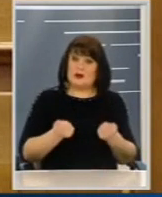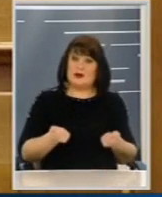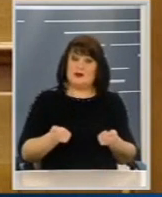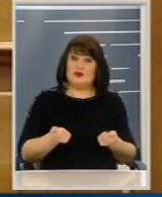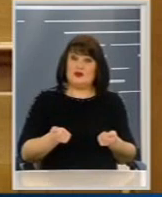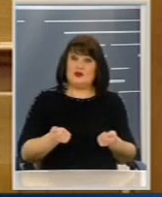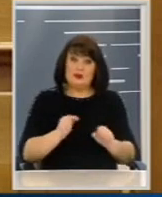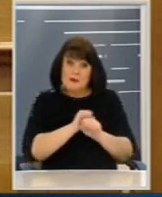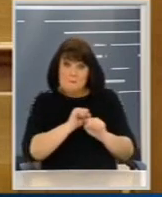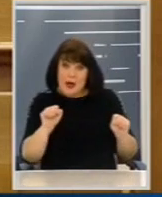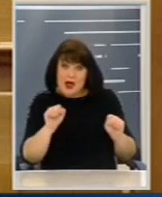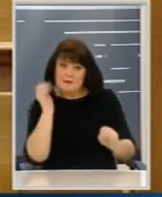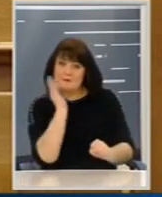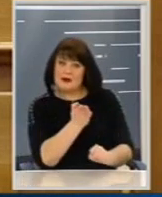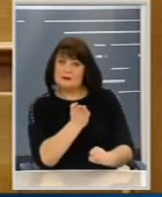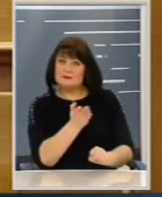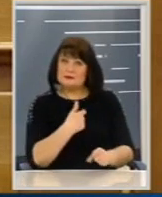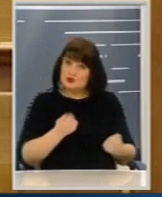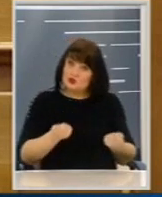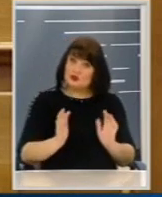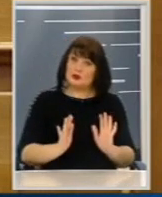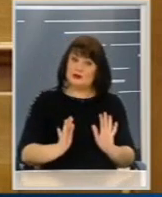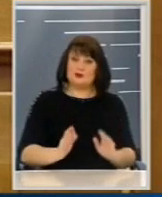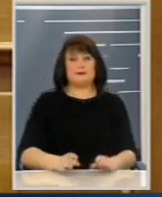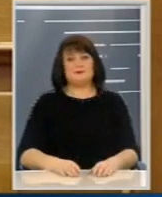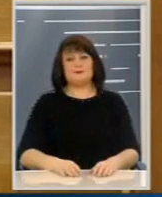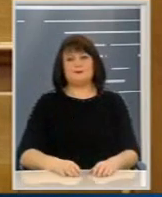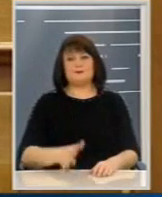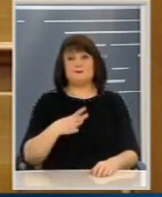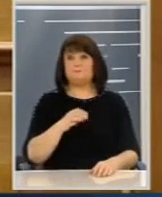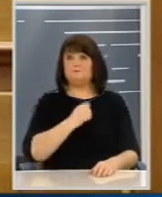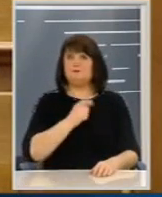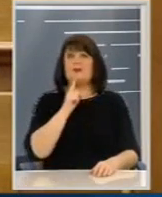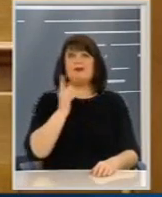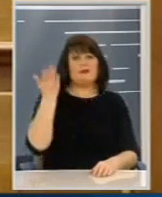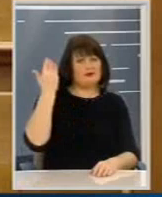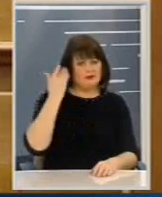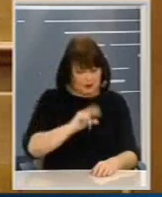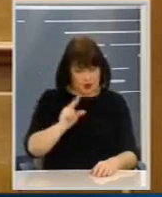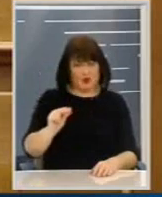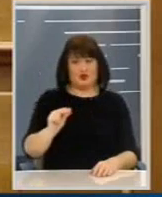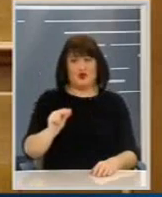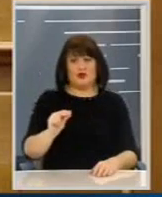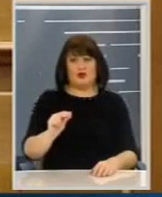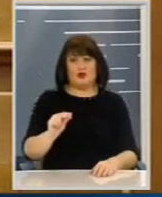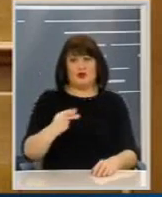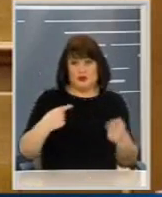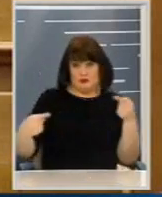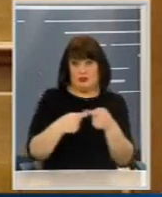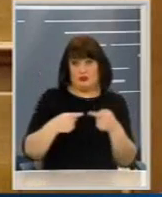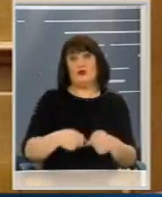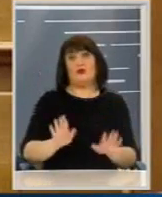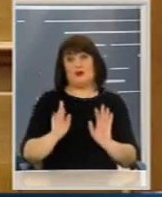την εξάρθρωσή τους. Όπως θέλω να πιστεύω βεβαίως ότι γινόταν και επί των δικών σας ημερών. Δεν θέλω να αντιδικήσουμε από αυτού.